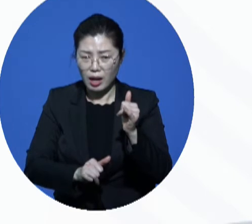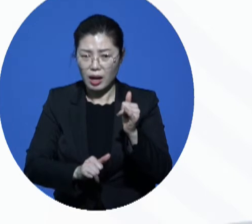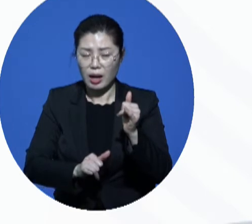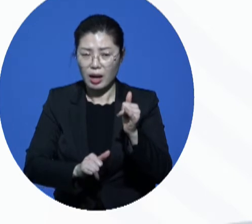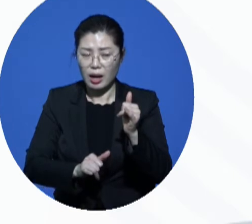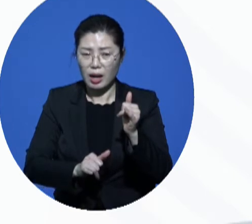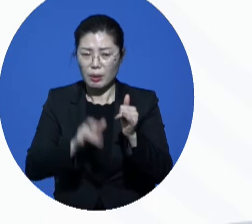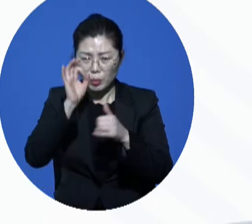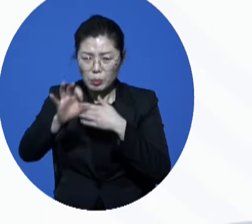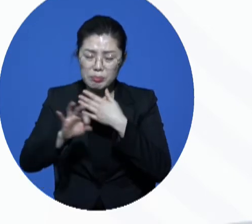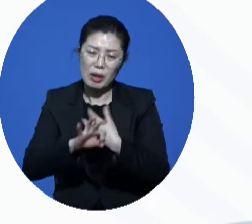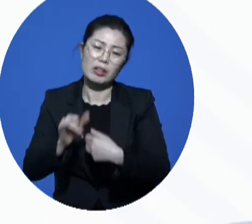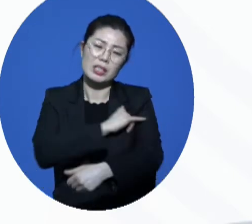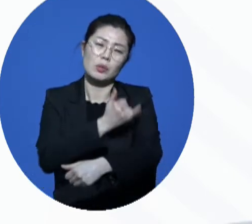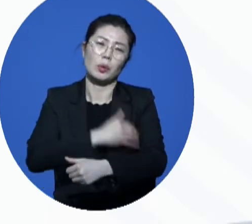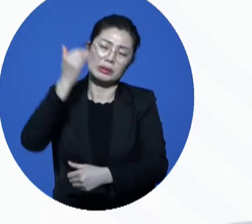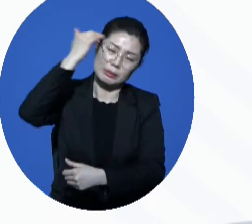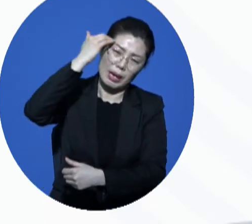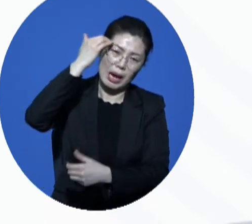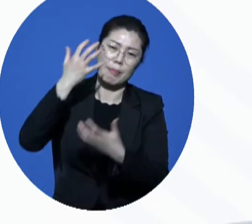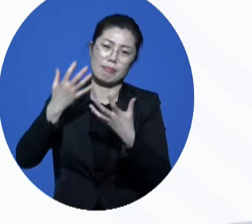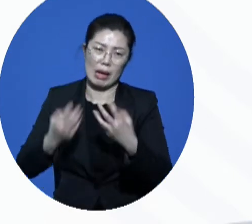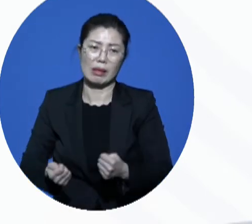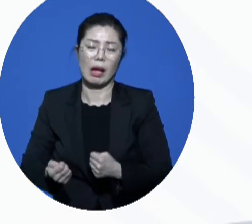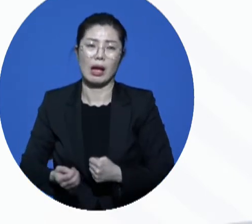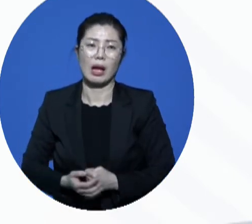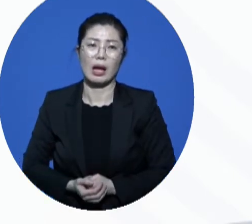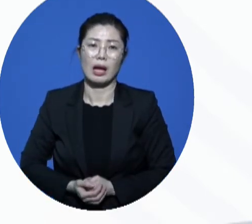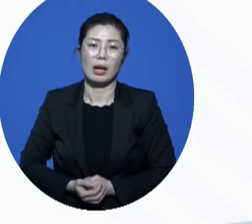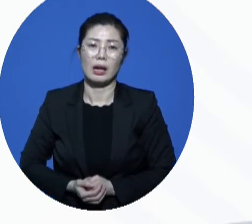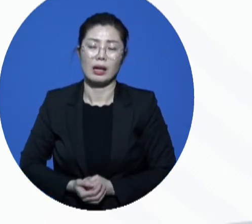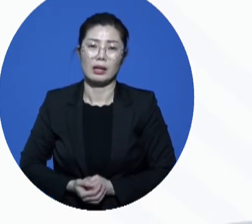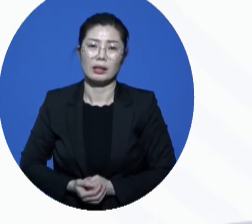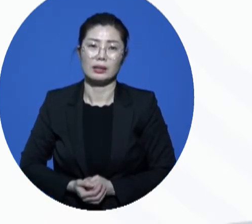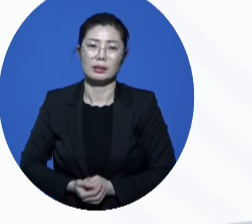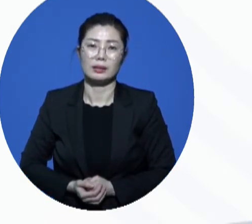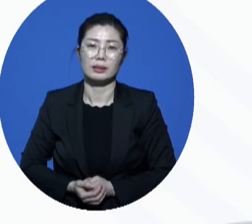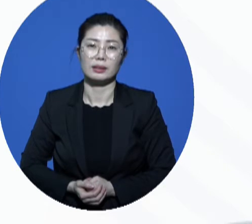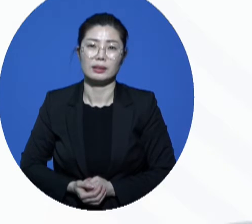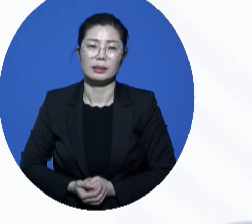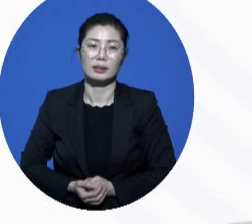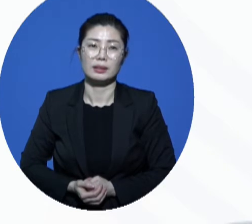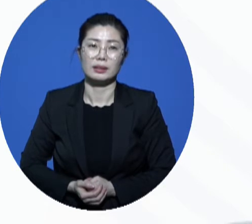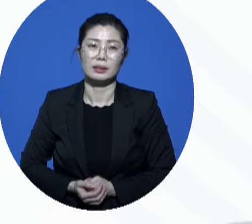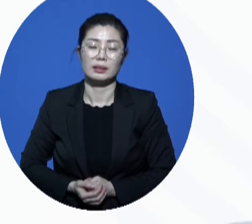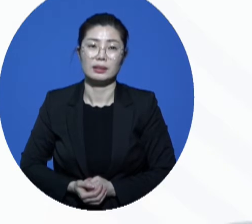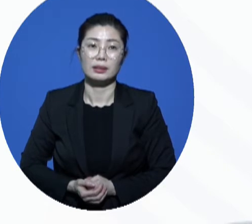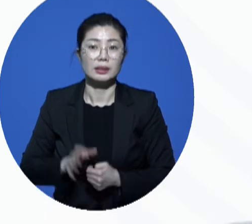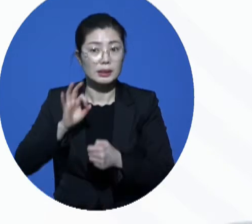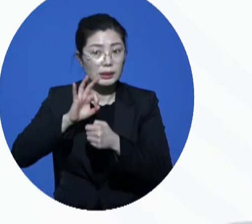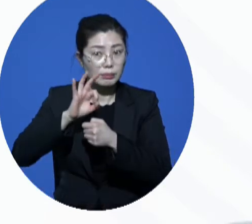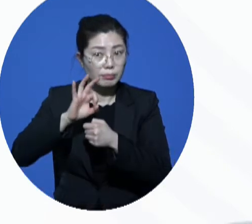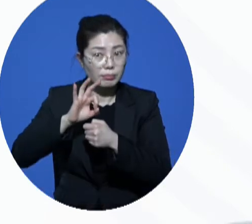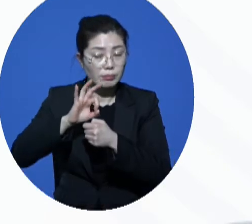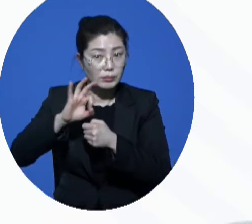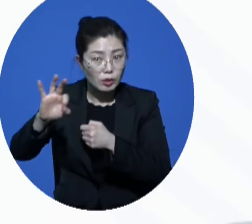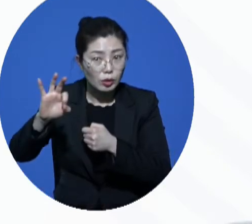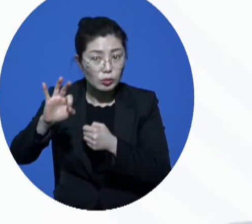자행해 왔다라는 것에 대해서 다시 저희가 복귀할 필요가 있습니다. 90년도에